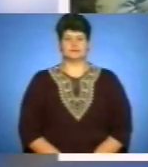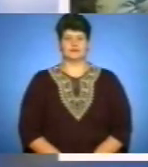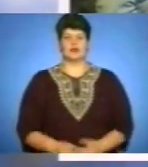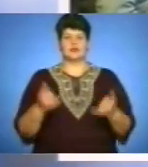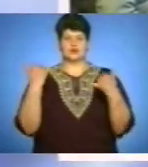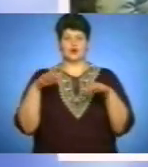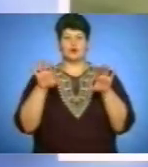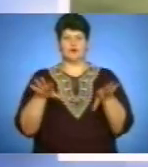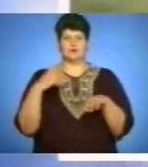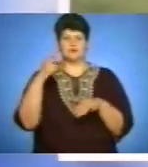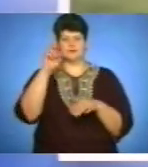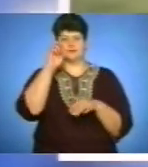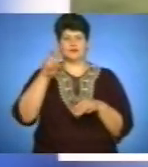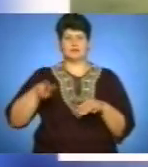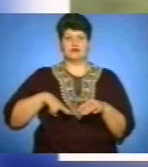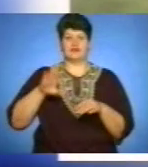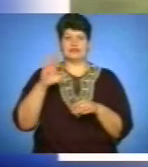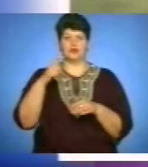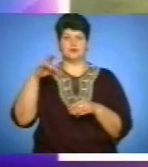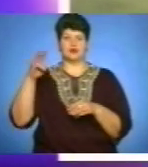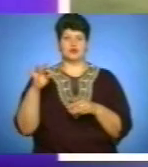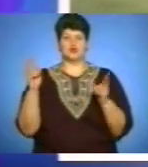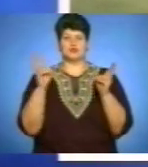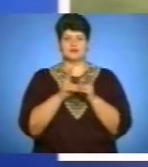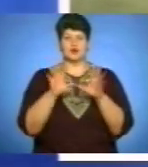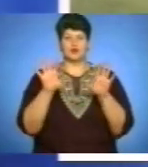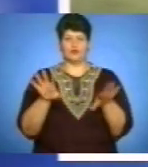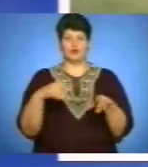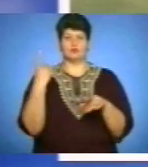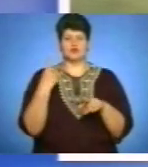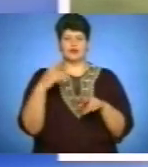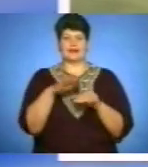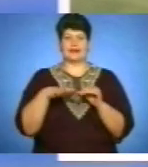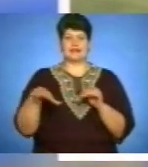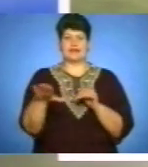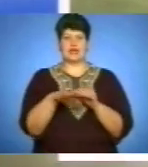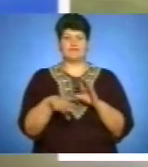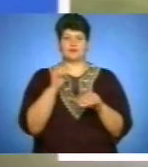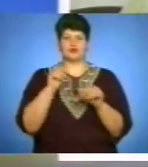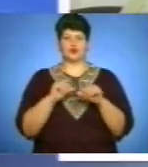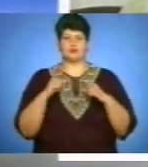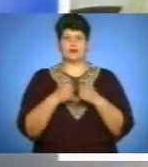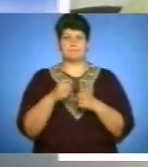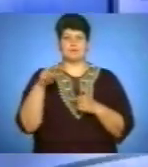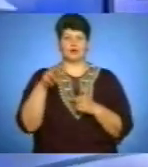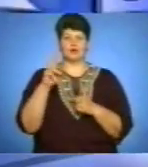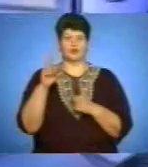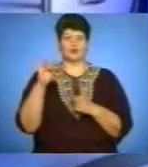Сьогодні голова облдержадміністрації Валентин Хоптян зустрівся з головою обласної територіальної виборчої комісії Миколою